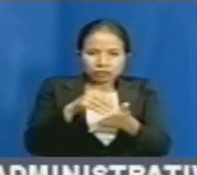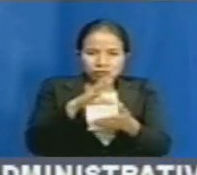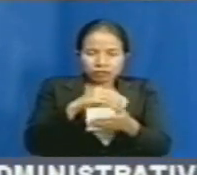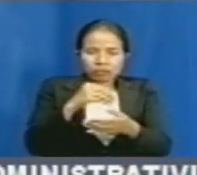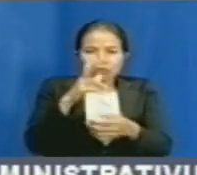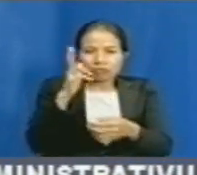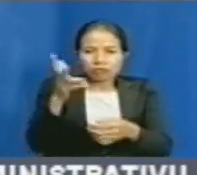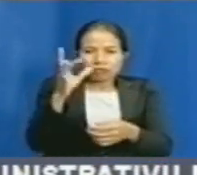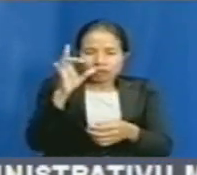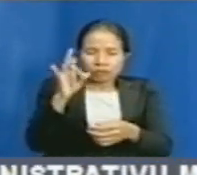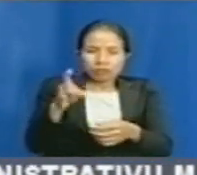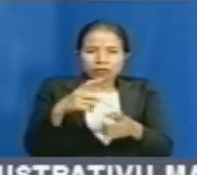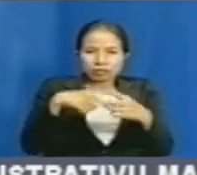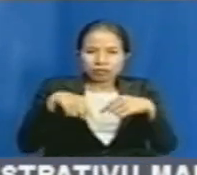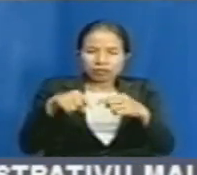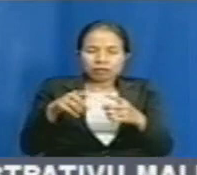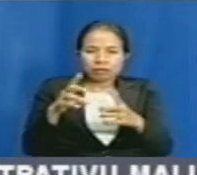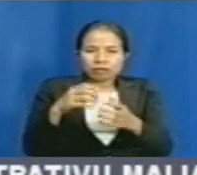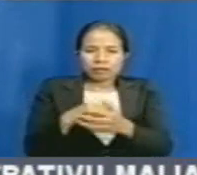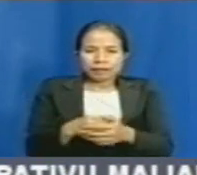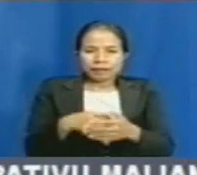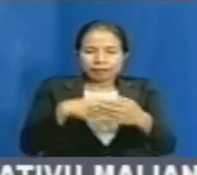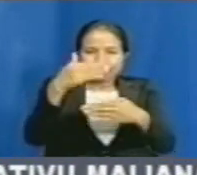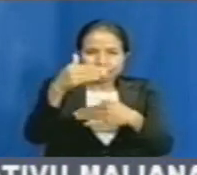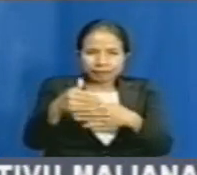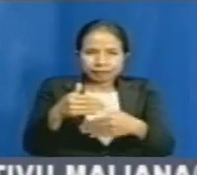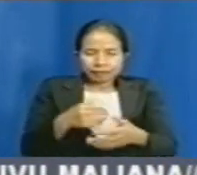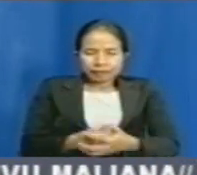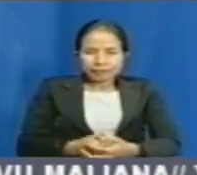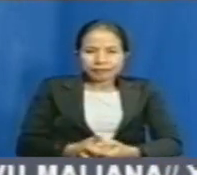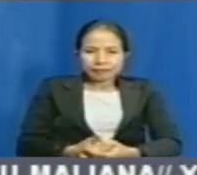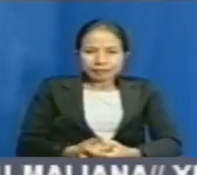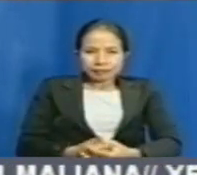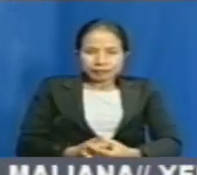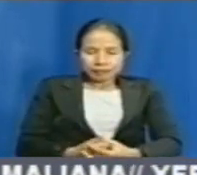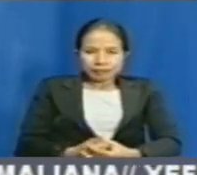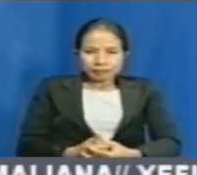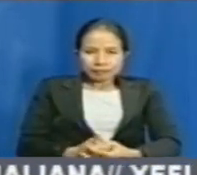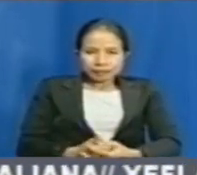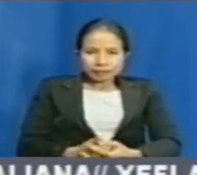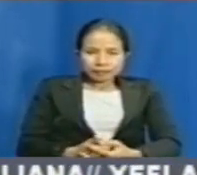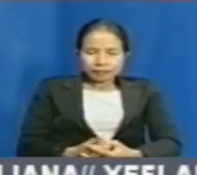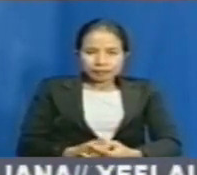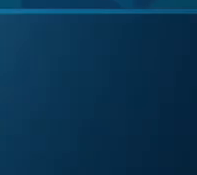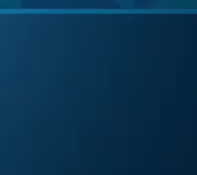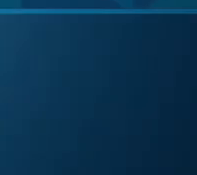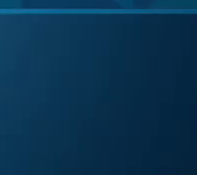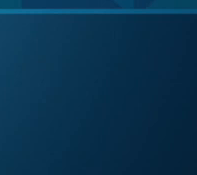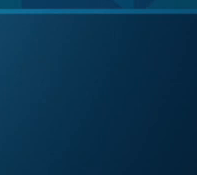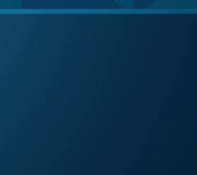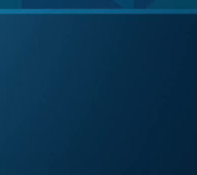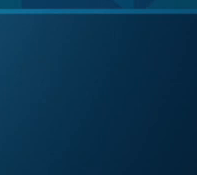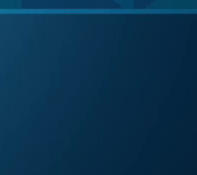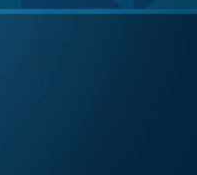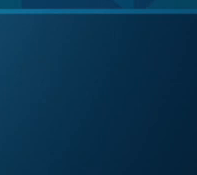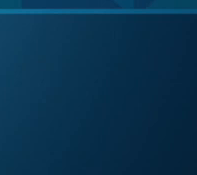tolunulu resin walu se arranca ia etapa tuir mai. Amaro ornai, lenya lai RTTL.